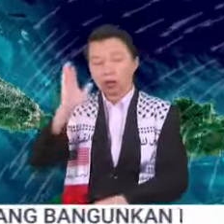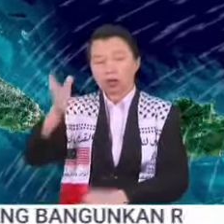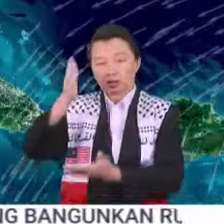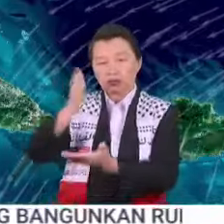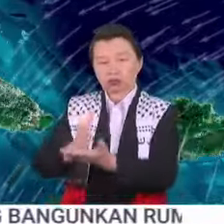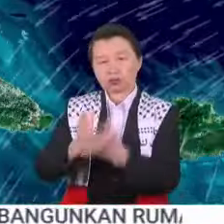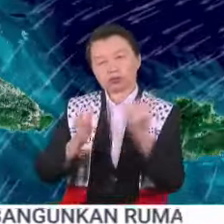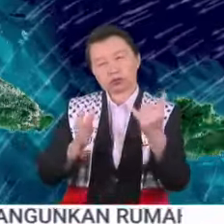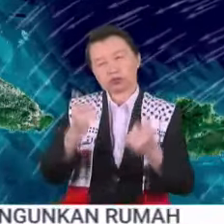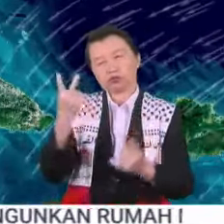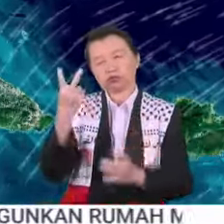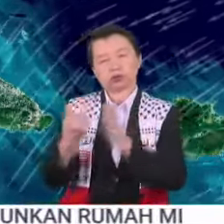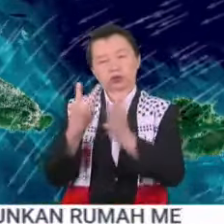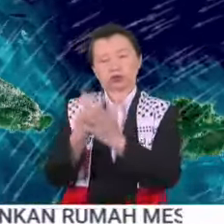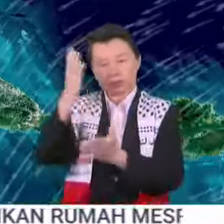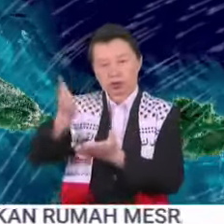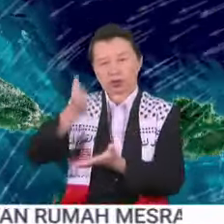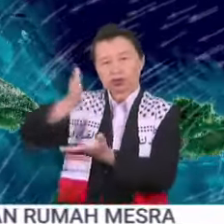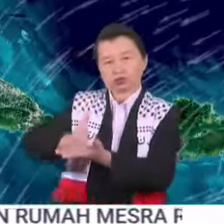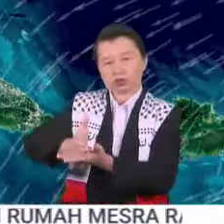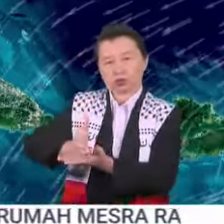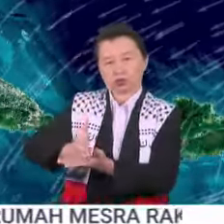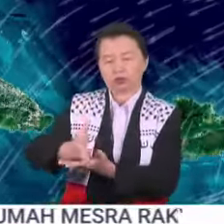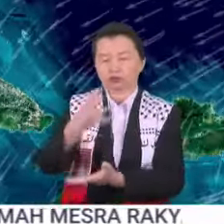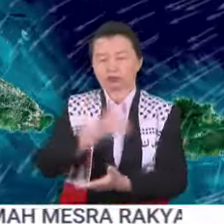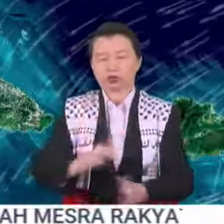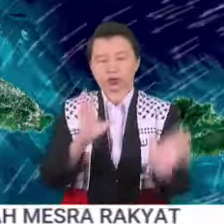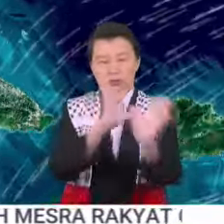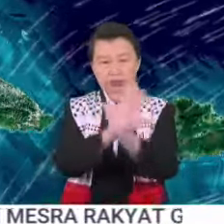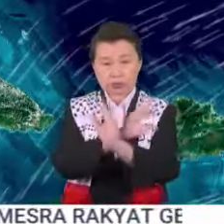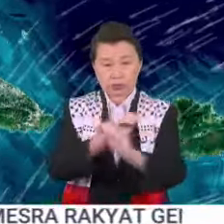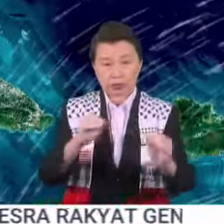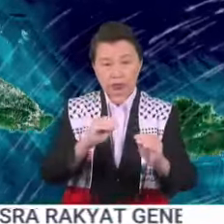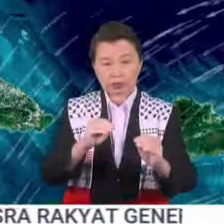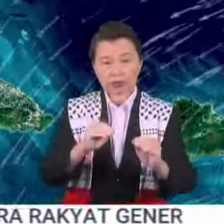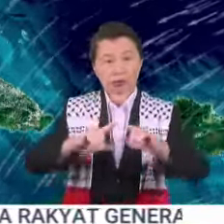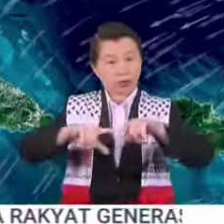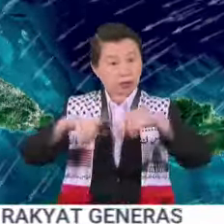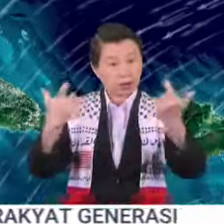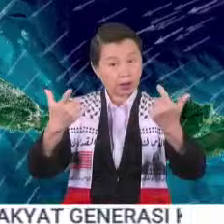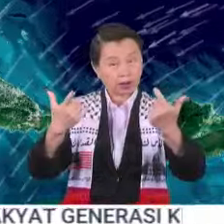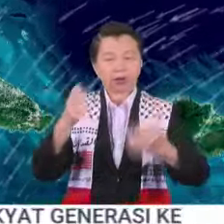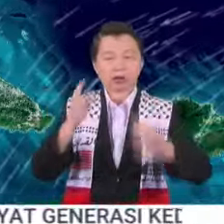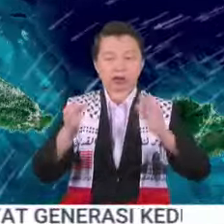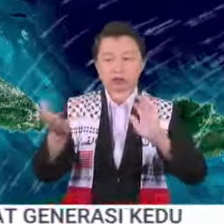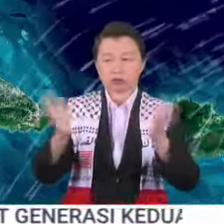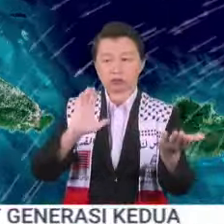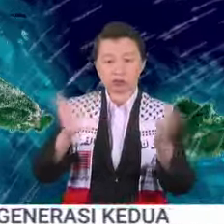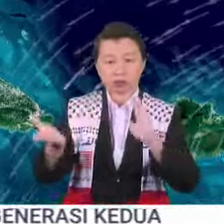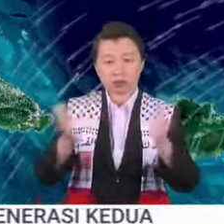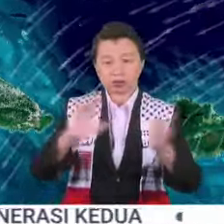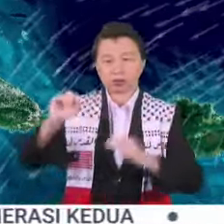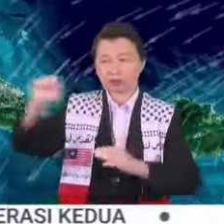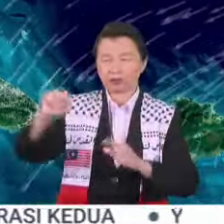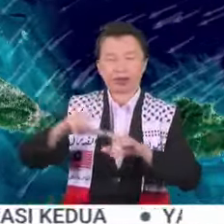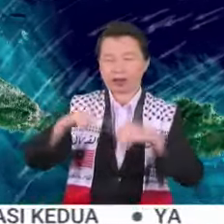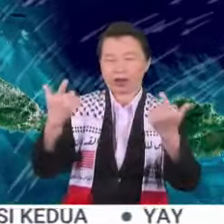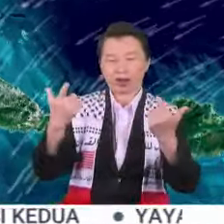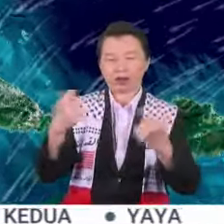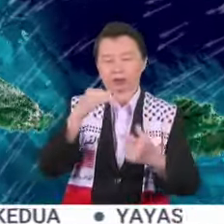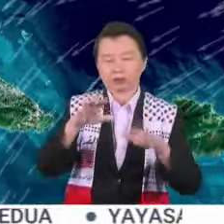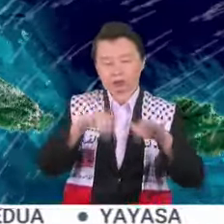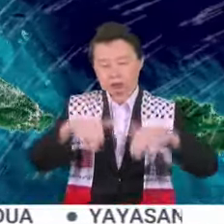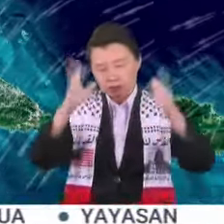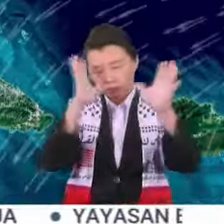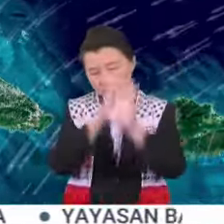tempoh 1 hingga 2 jam sahaja. Di negeri Sarawak, keadaan yang agak berbeza jika dibandingkan dengan negeri Sabah. Pada ketika ini masih